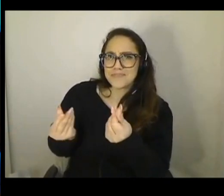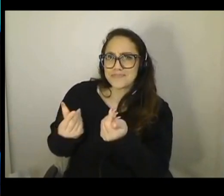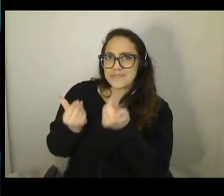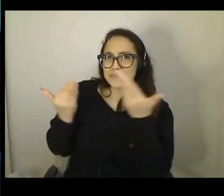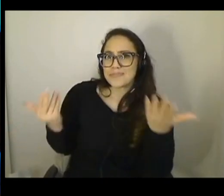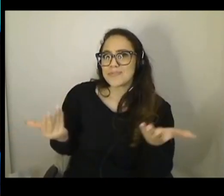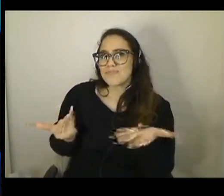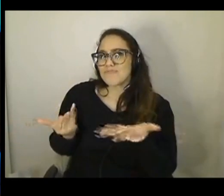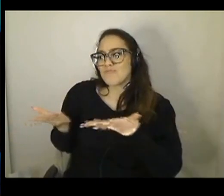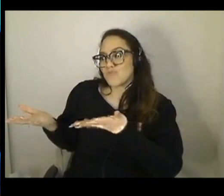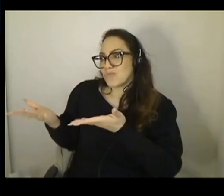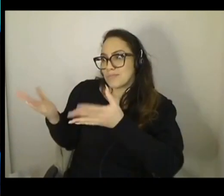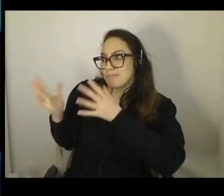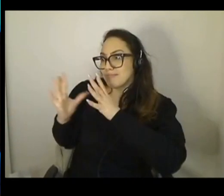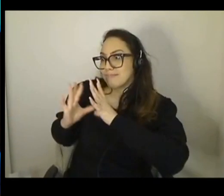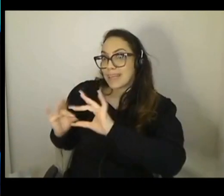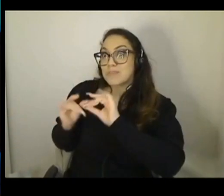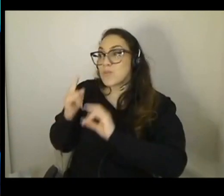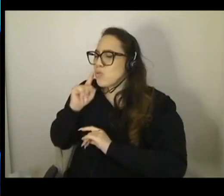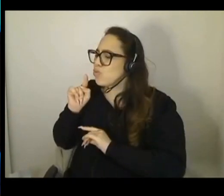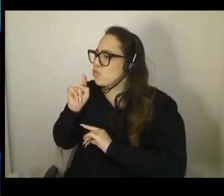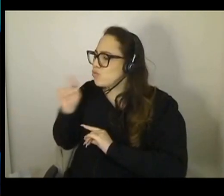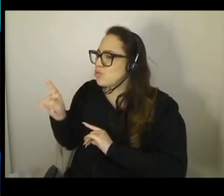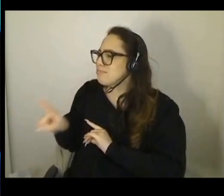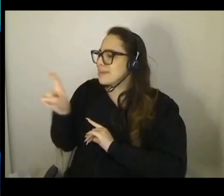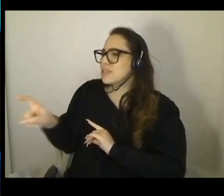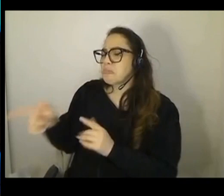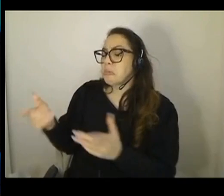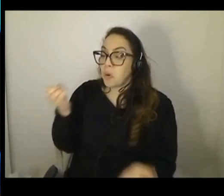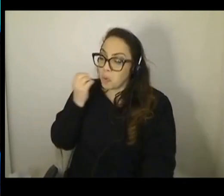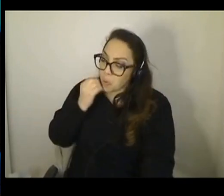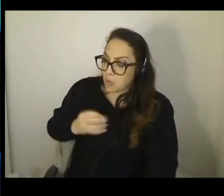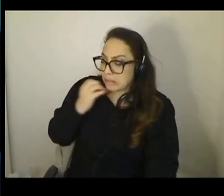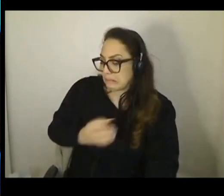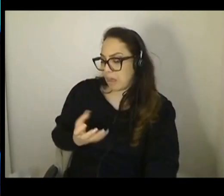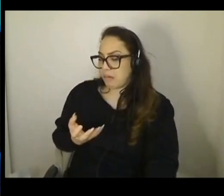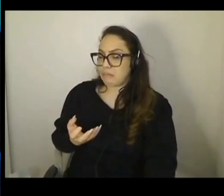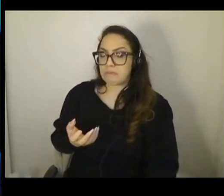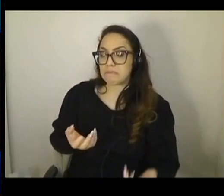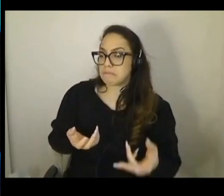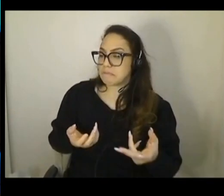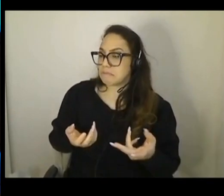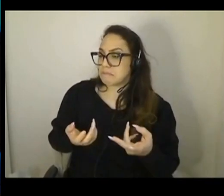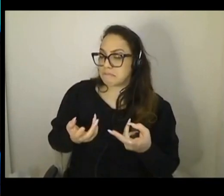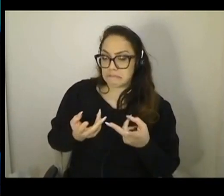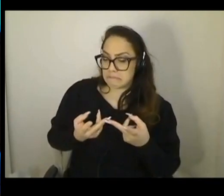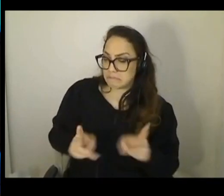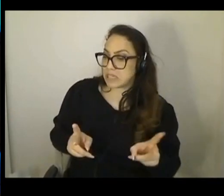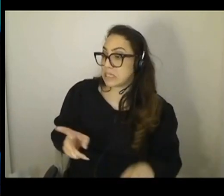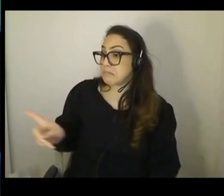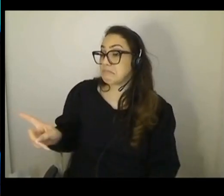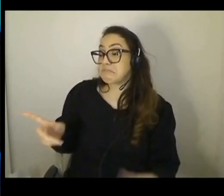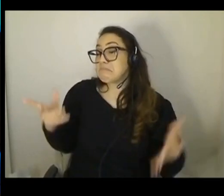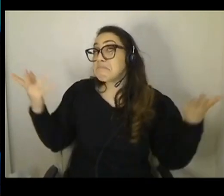disant simplement, pour vous, le quotidien, la ville, comment est-ce que vous définiriez les